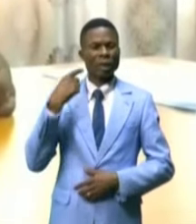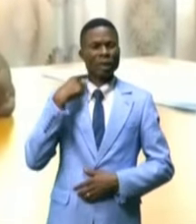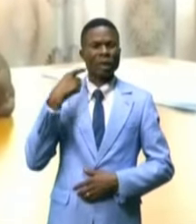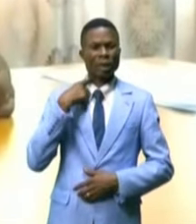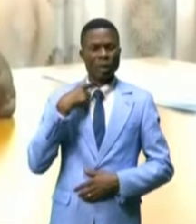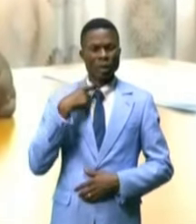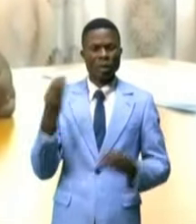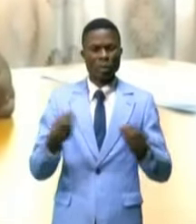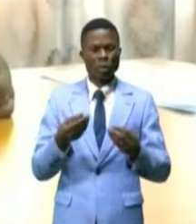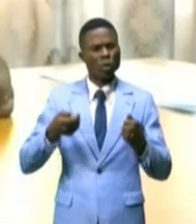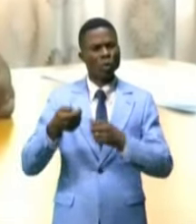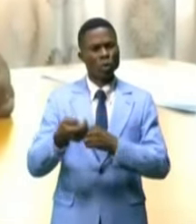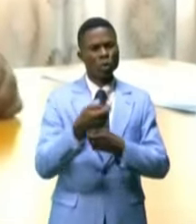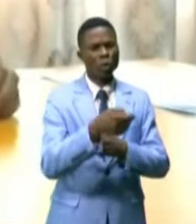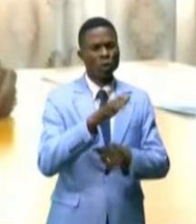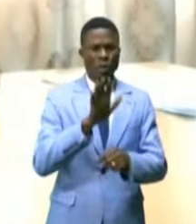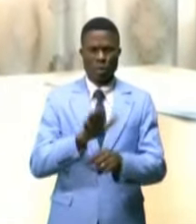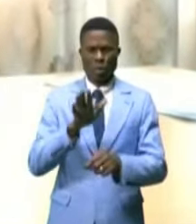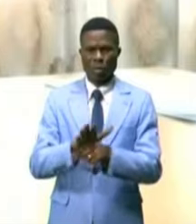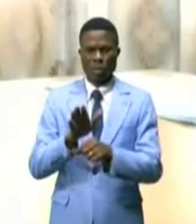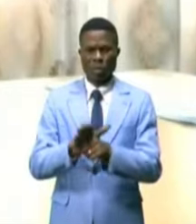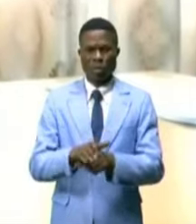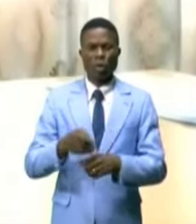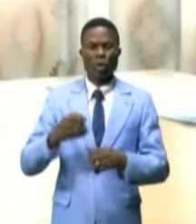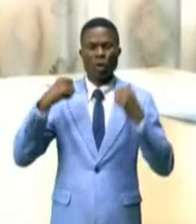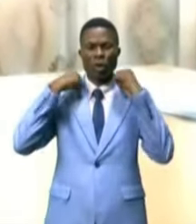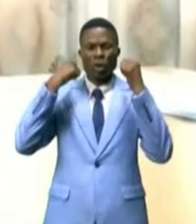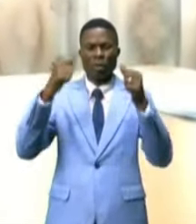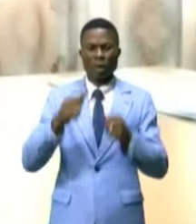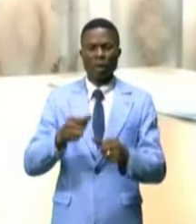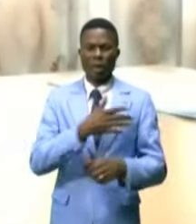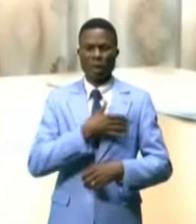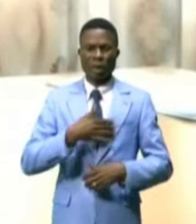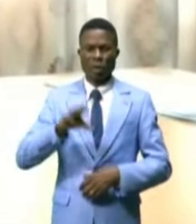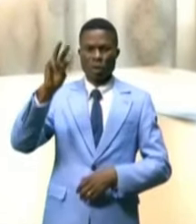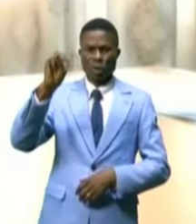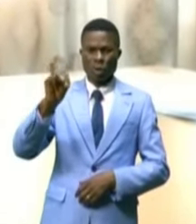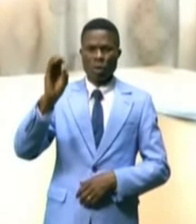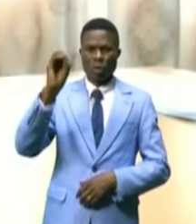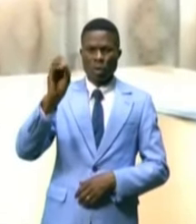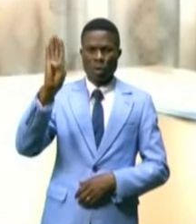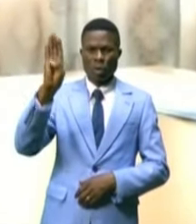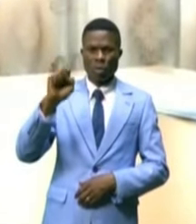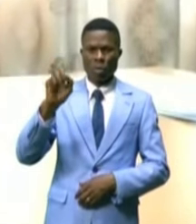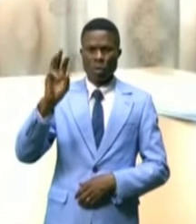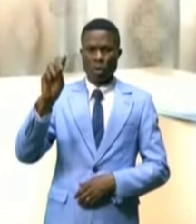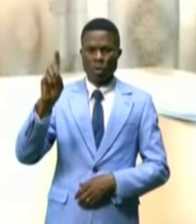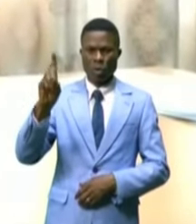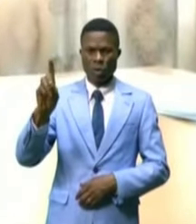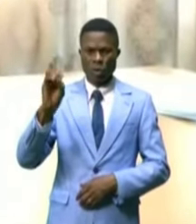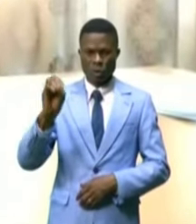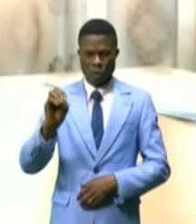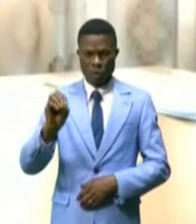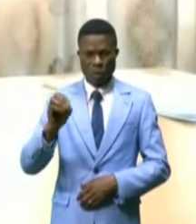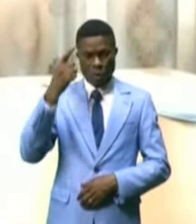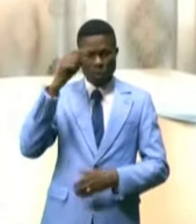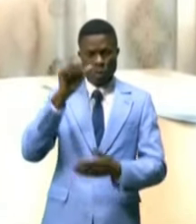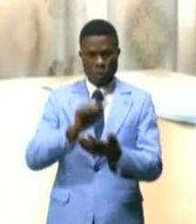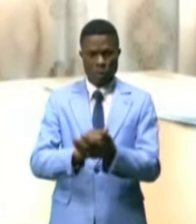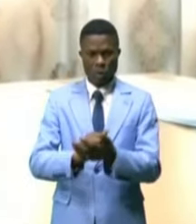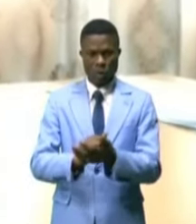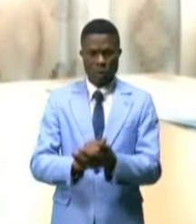des massacres perpétués par les assaillants Mobondo. Au regard de ce qui précède, vu